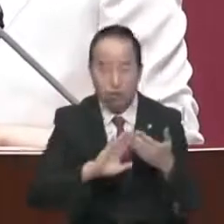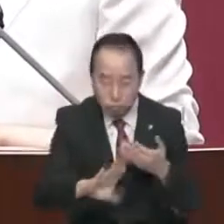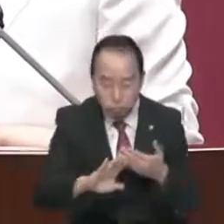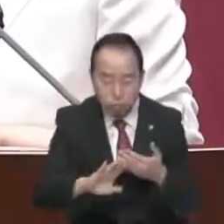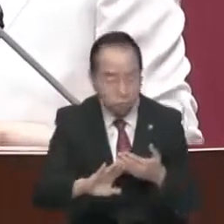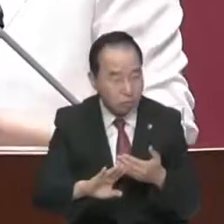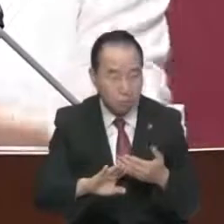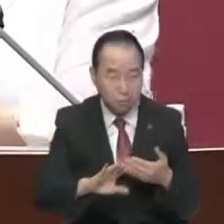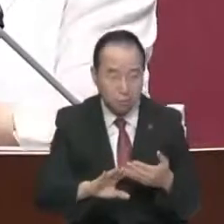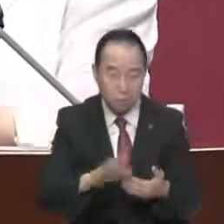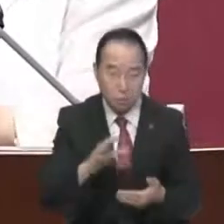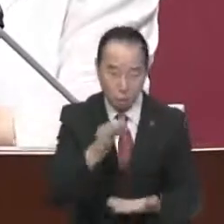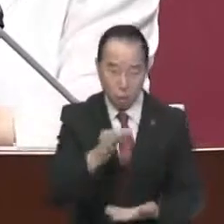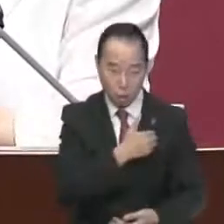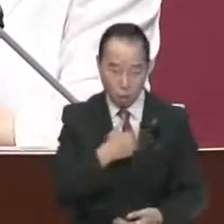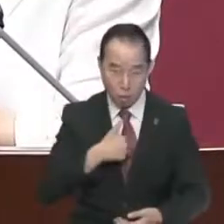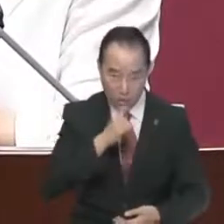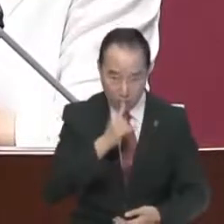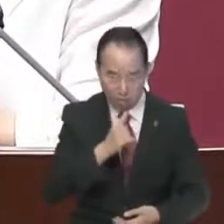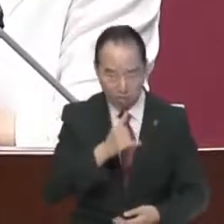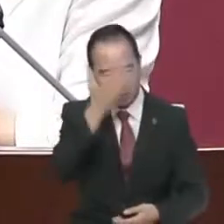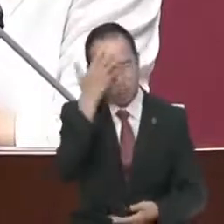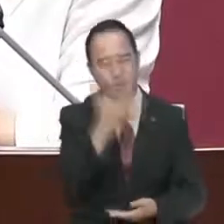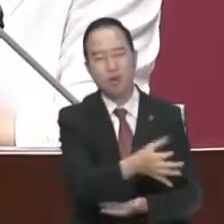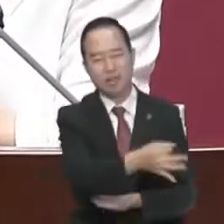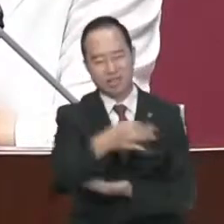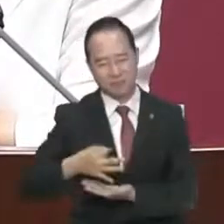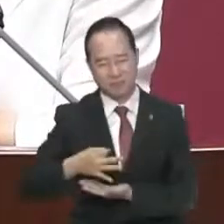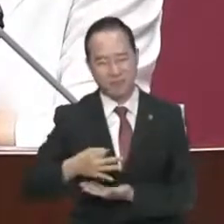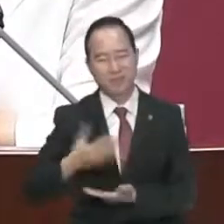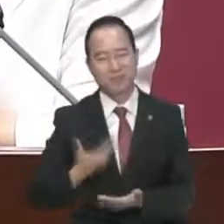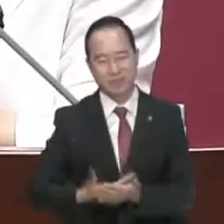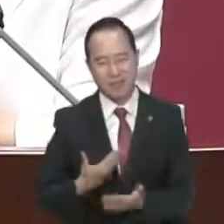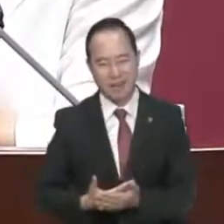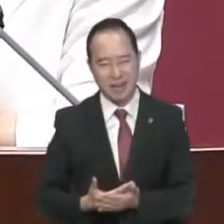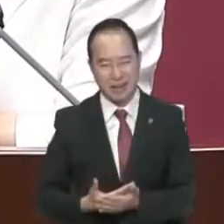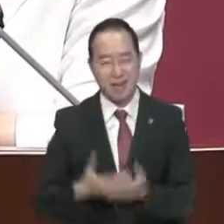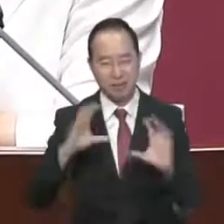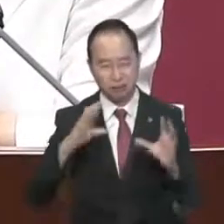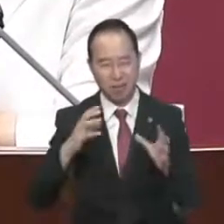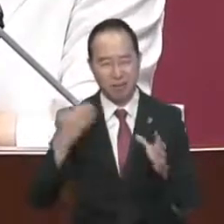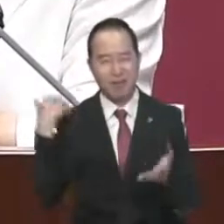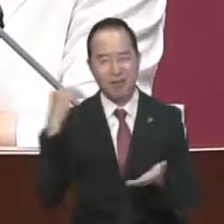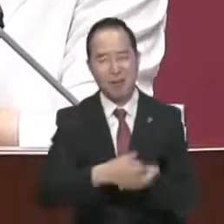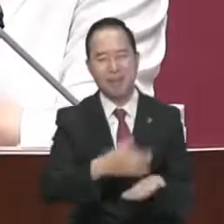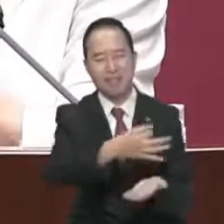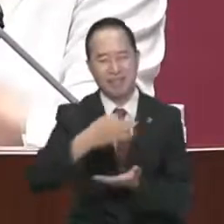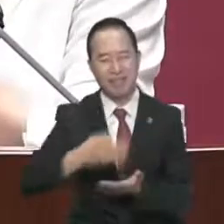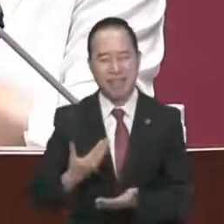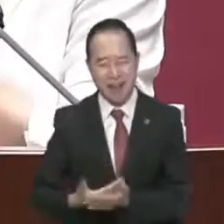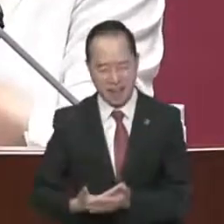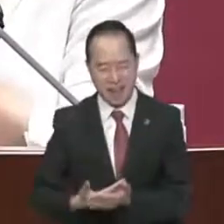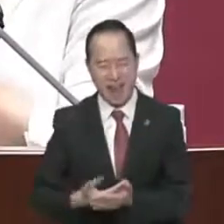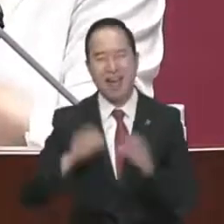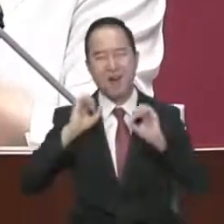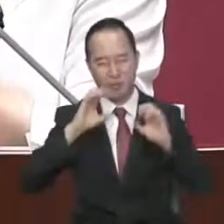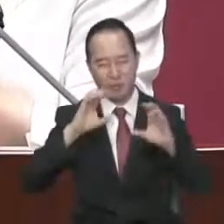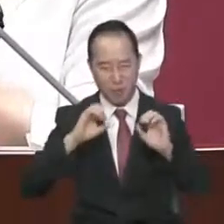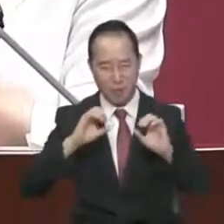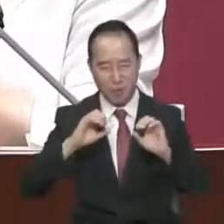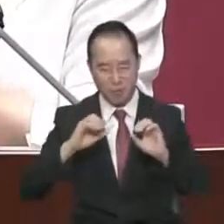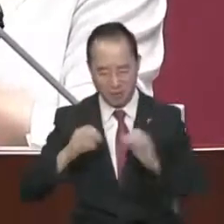형편이 괜찮은 분들은 좀 다시 국가에 기부하는 형식을 취하자. 그래서